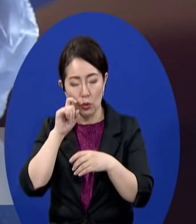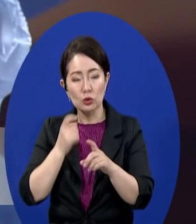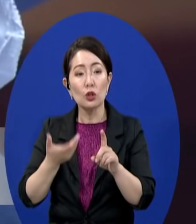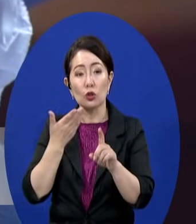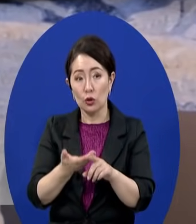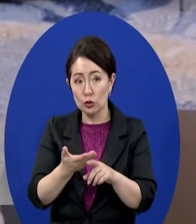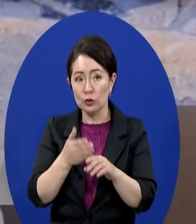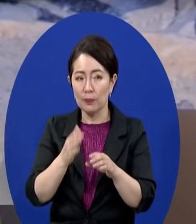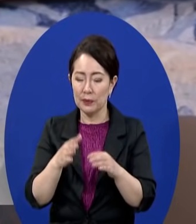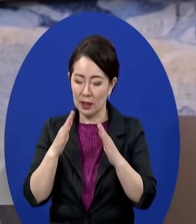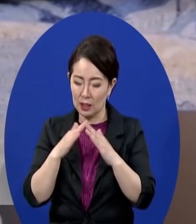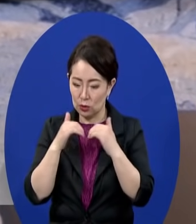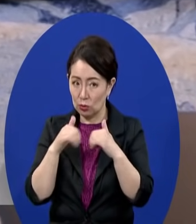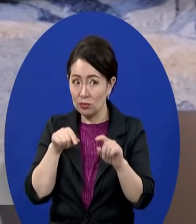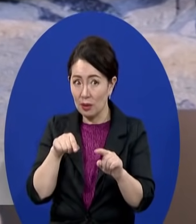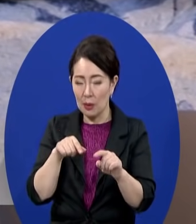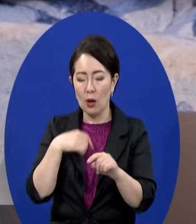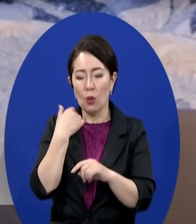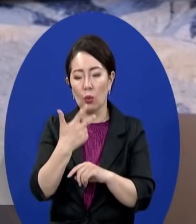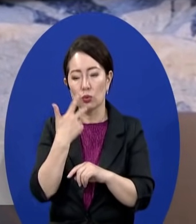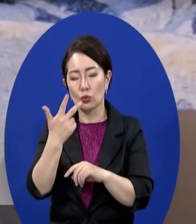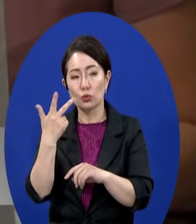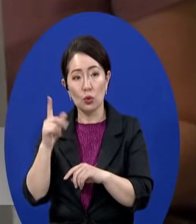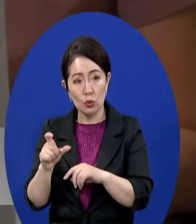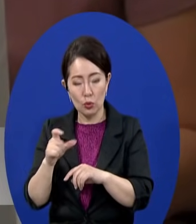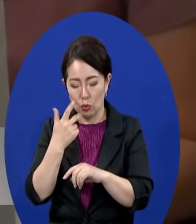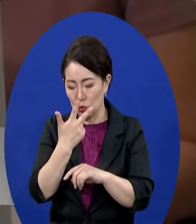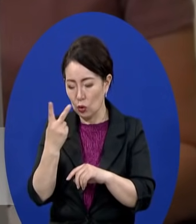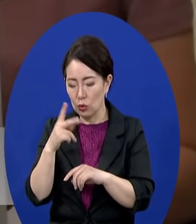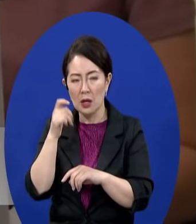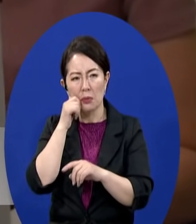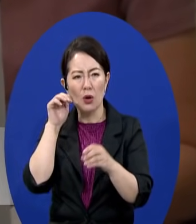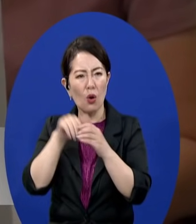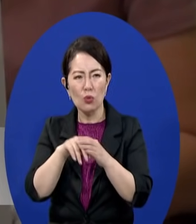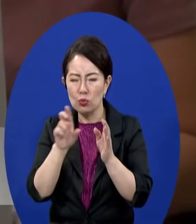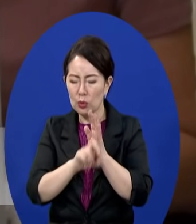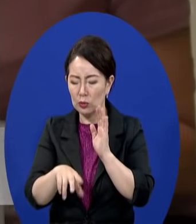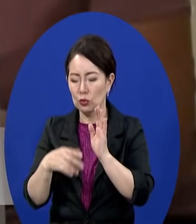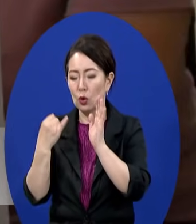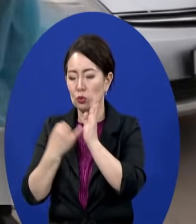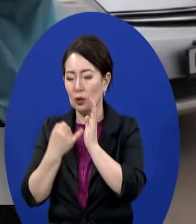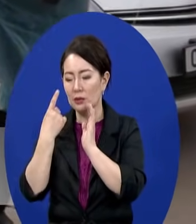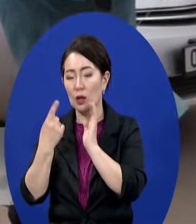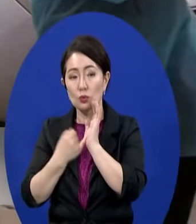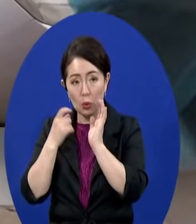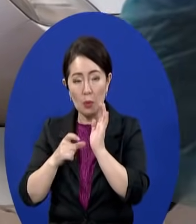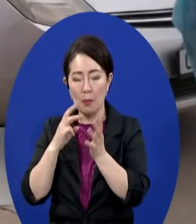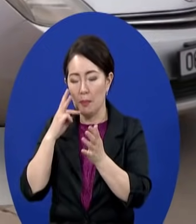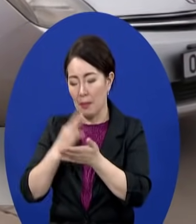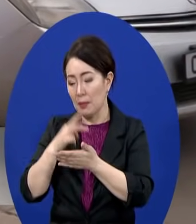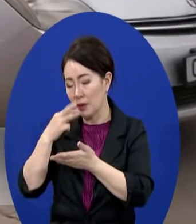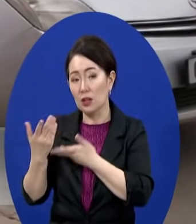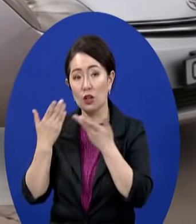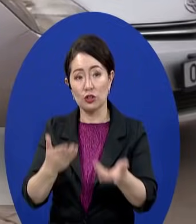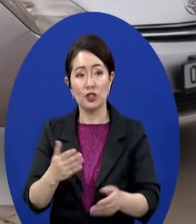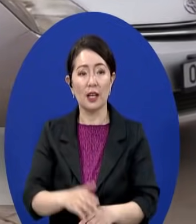гаргажээ. Гэрийн тусгаарлалтанд байгаа 332 иргэн биеэр очиж санал өх боломжгүй 616 иргэн байгааг орон нутгаас мэдээллээ.